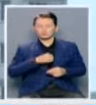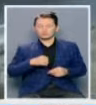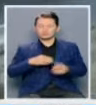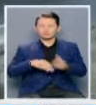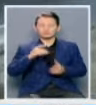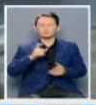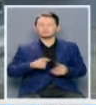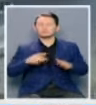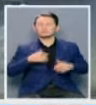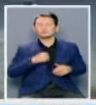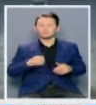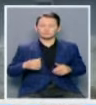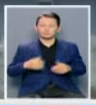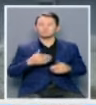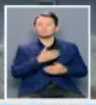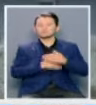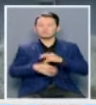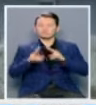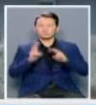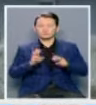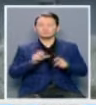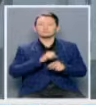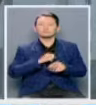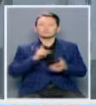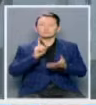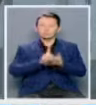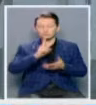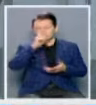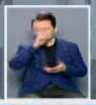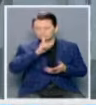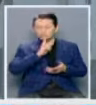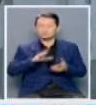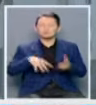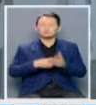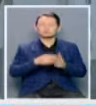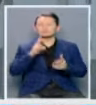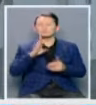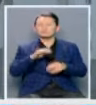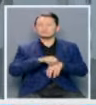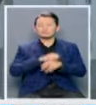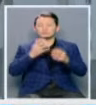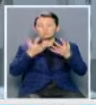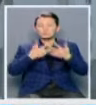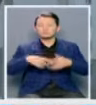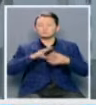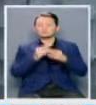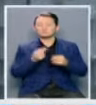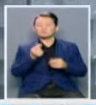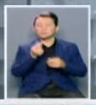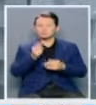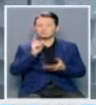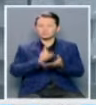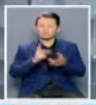относящиеся к социально уязвимой категории населения, будут обязаны ежемесячно оплачивать стоимость аренды в зависимости от количества квадратных метров